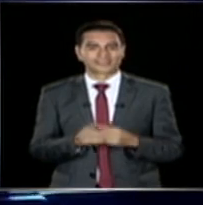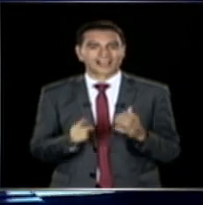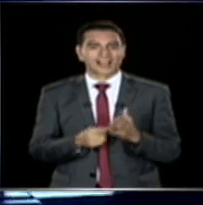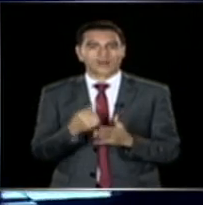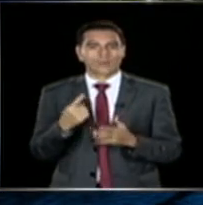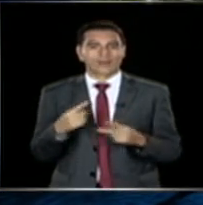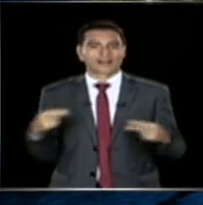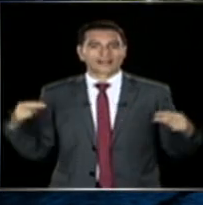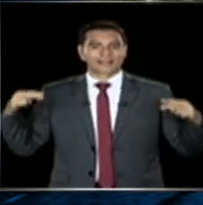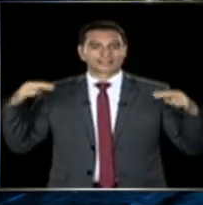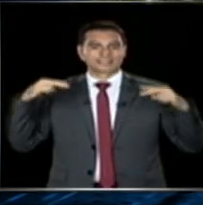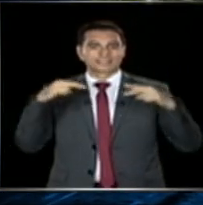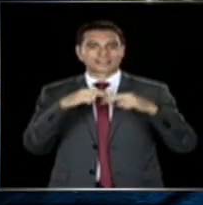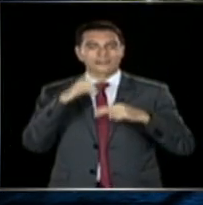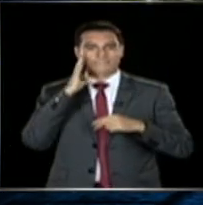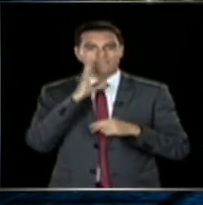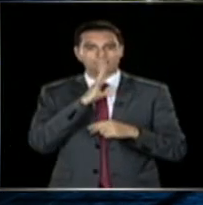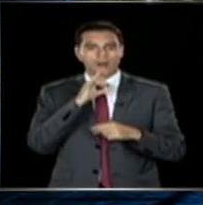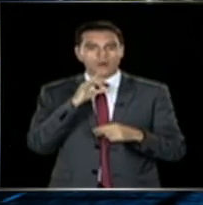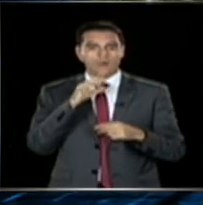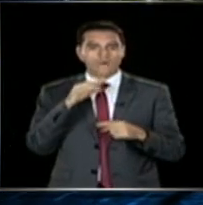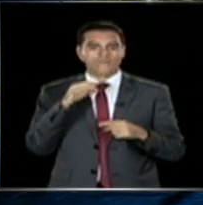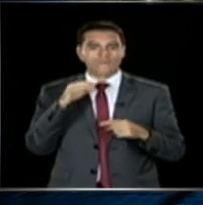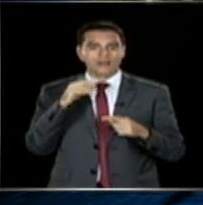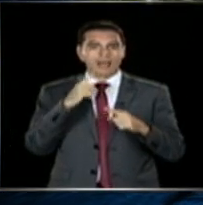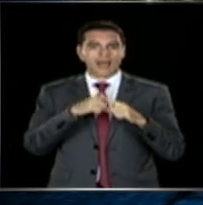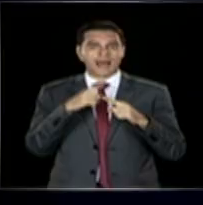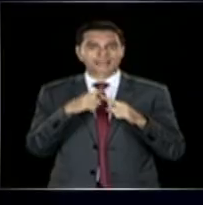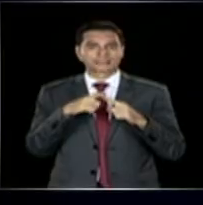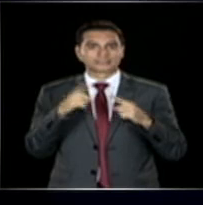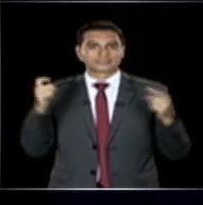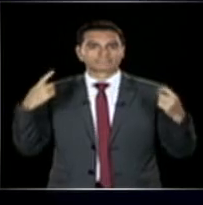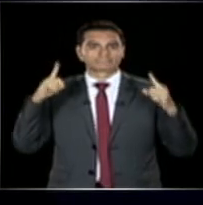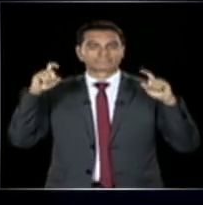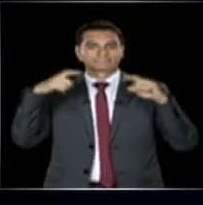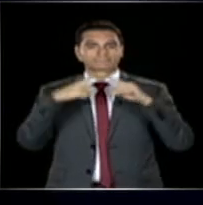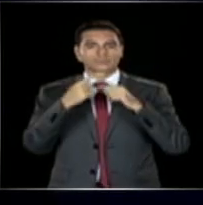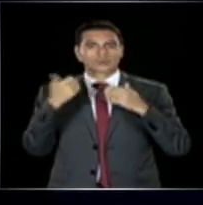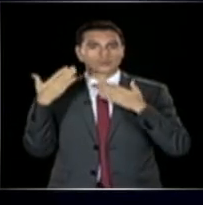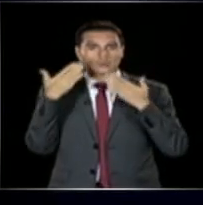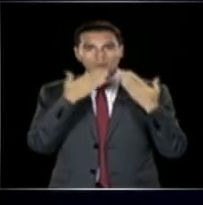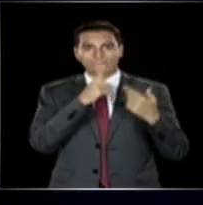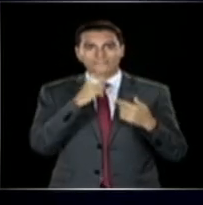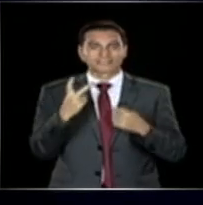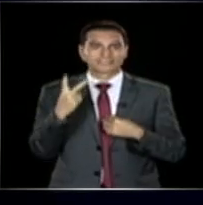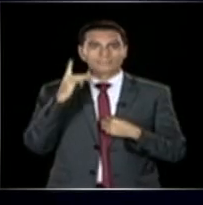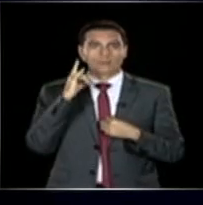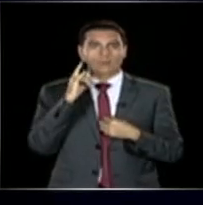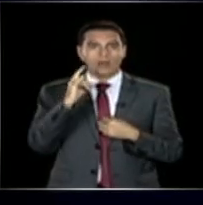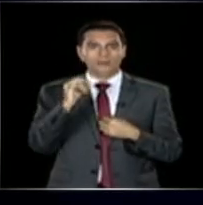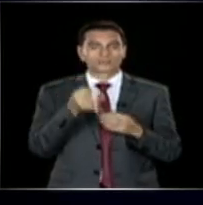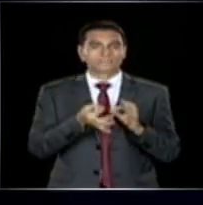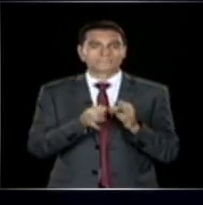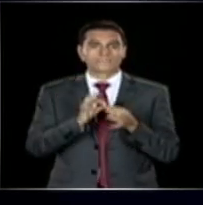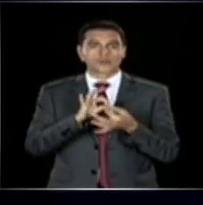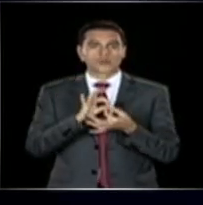أول جسر متعدد الكابلات في العالم اتكلف 157